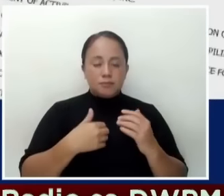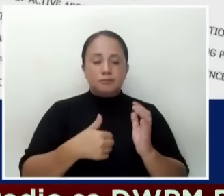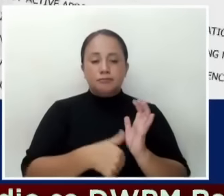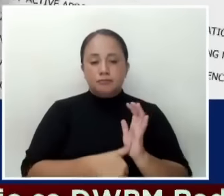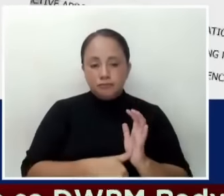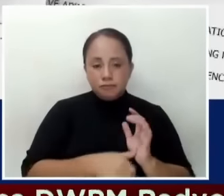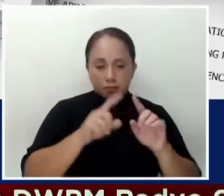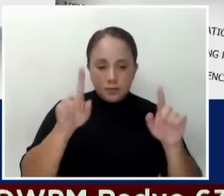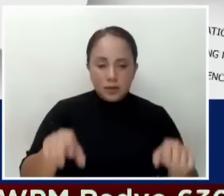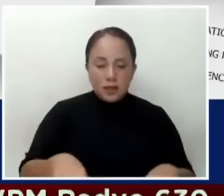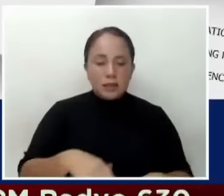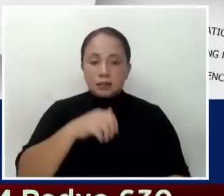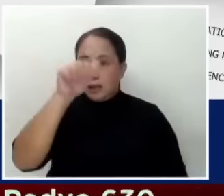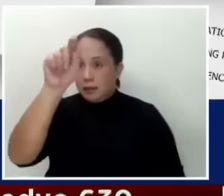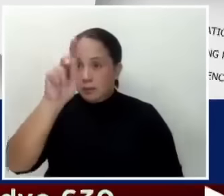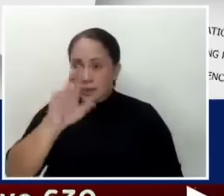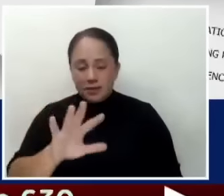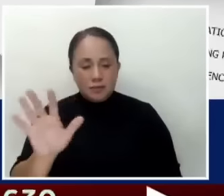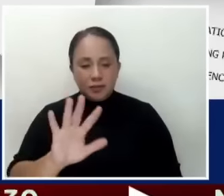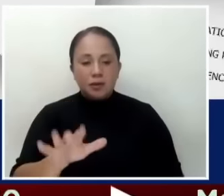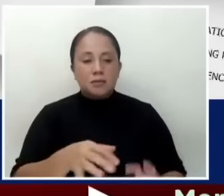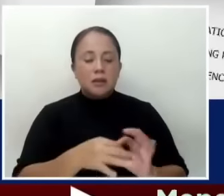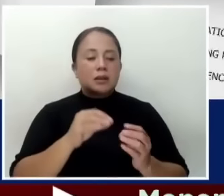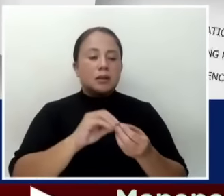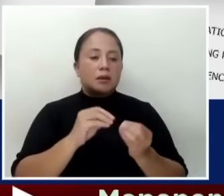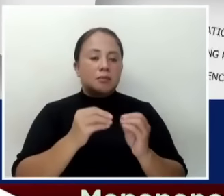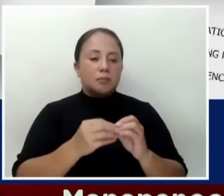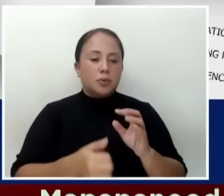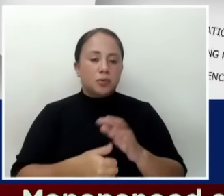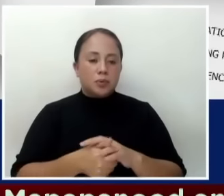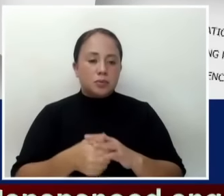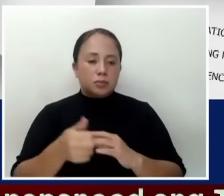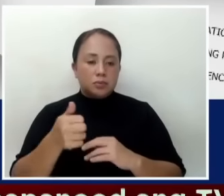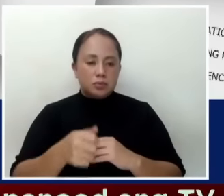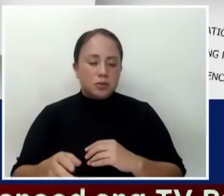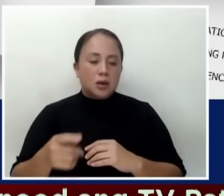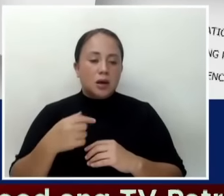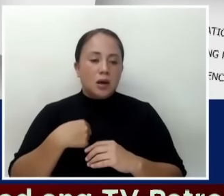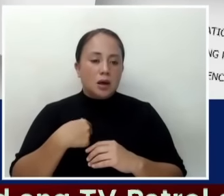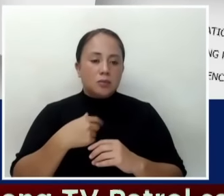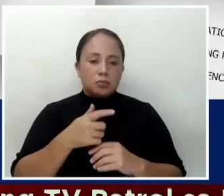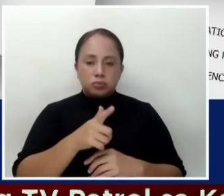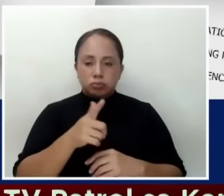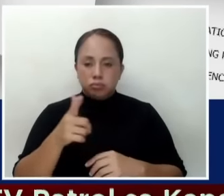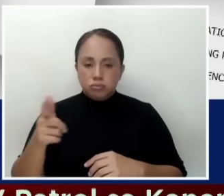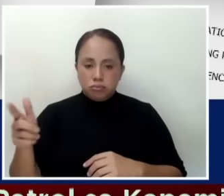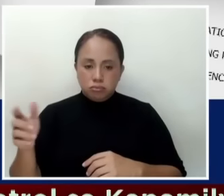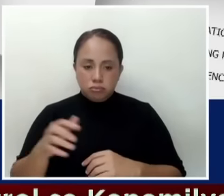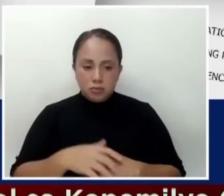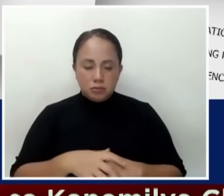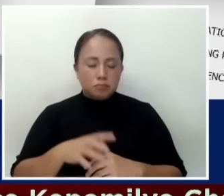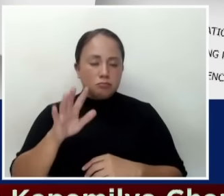Hindi alphabetical, kundi batay sa numero na lumabas sa raffle ang magiging pagkakasunod-sunod. Sa